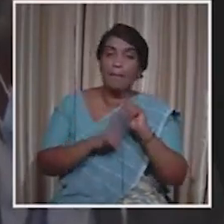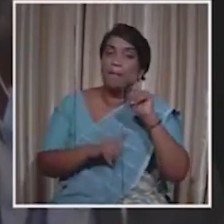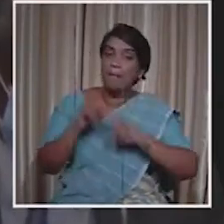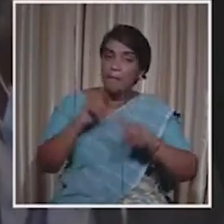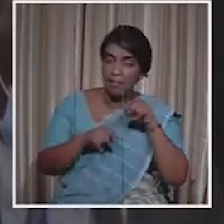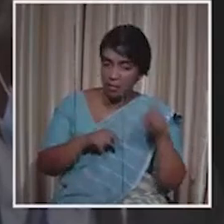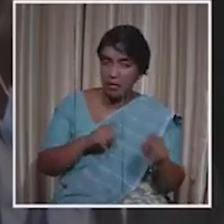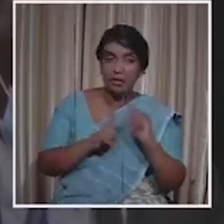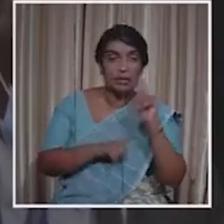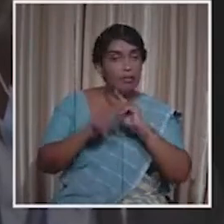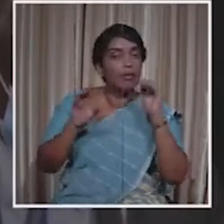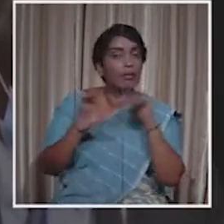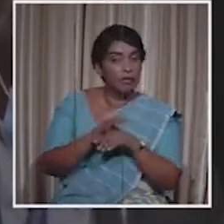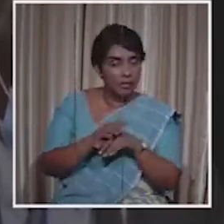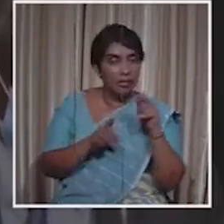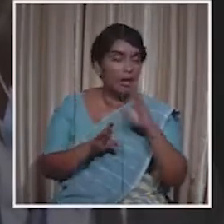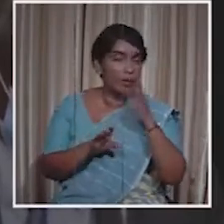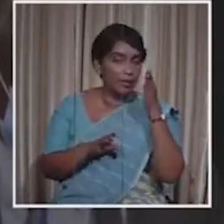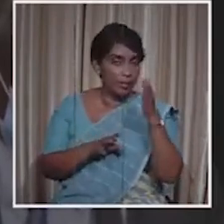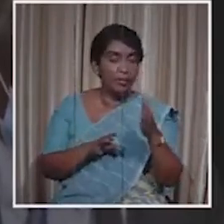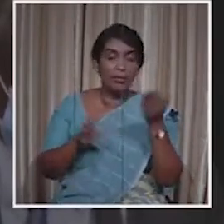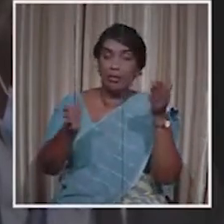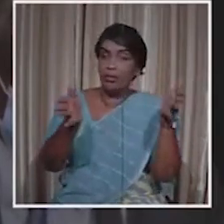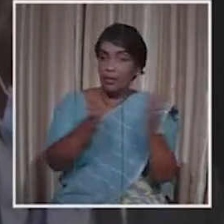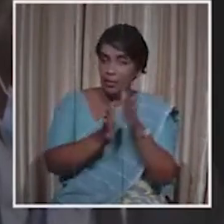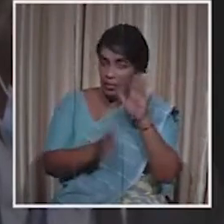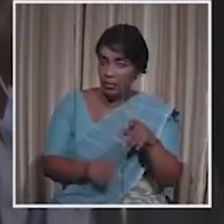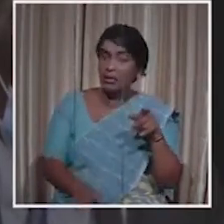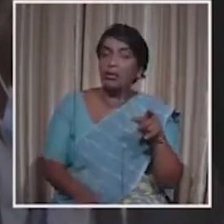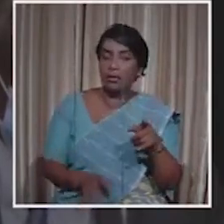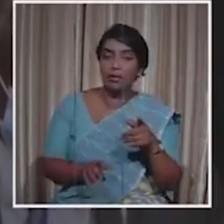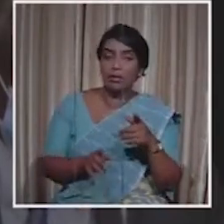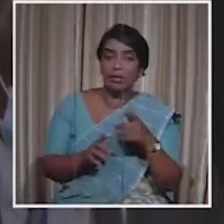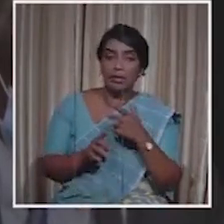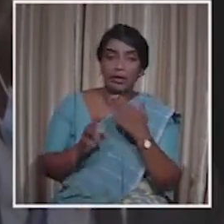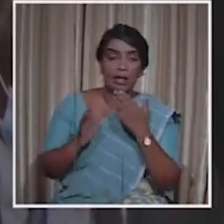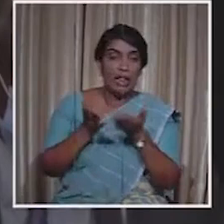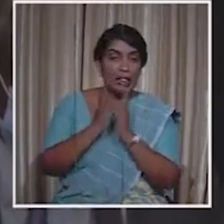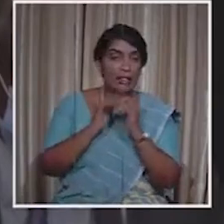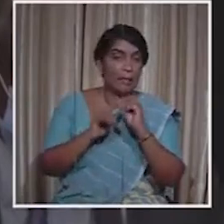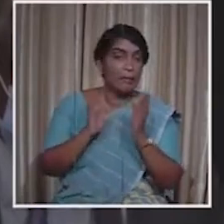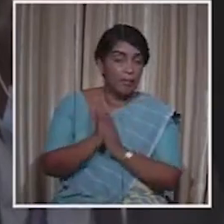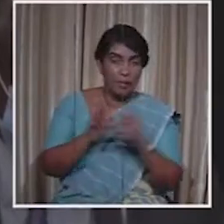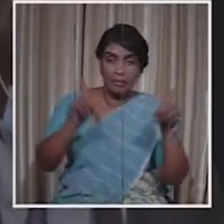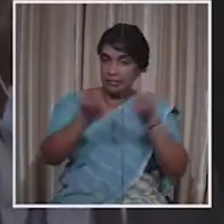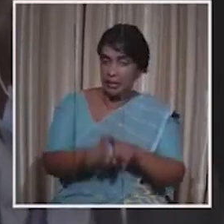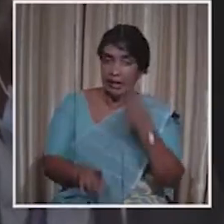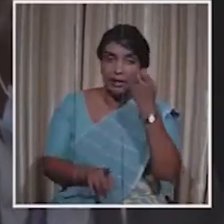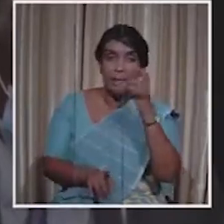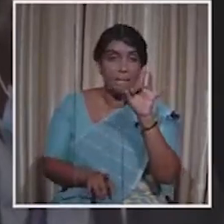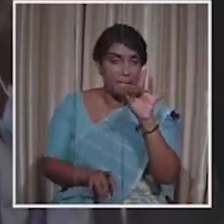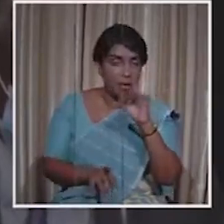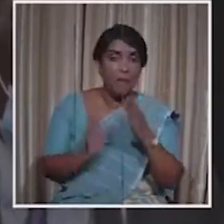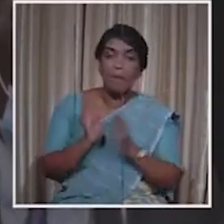சபாபீடத்திலே வந்து, உங்களுக்கு பக்கத்தில் இருக்கிற ஆசனத்தில் இருந்து இதே பாரத பிரதமர் நரேந்திர மோடி அவர்கள் 2015 மார்ச் மாதம்